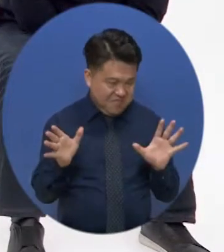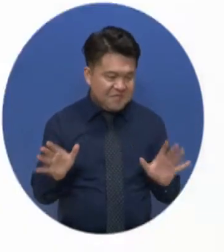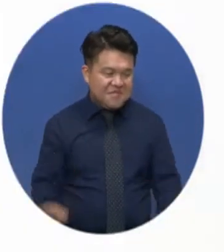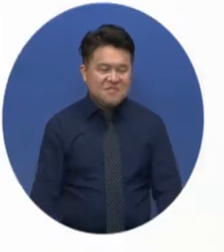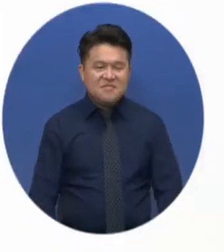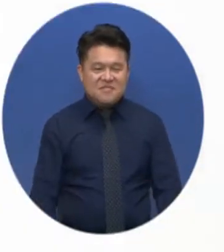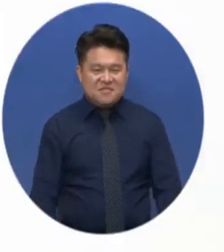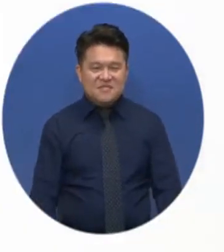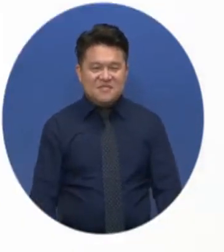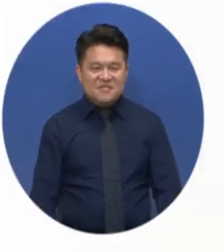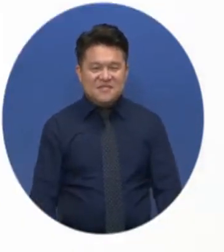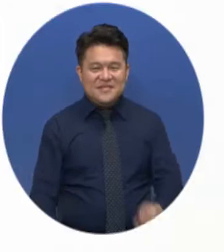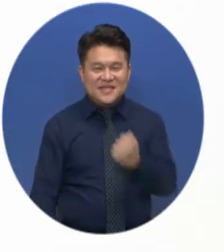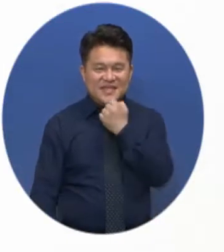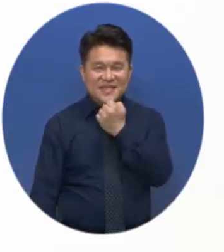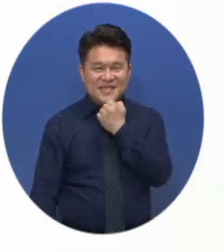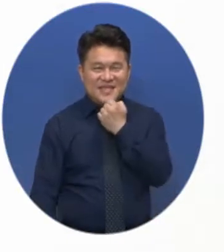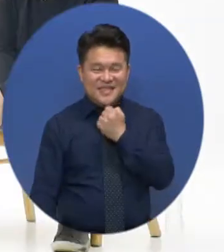무의미하다고.